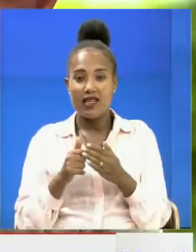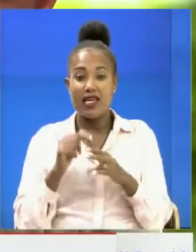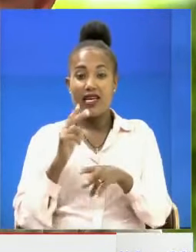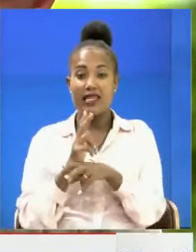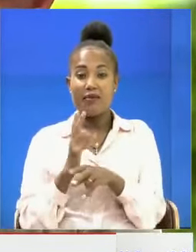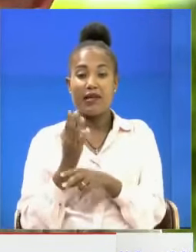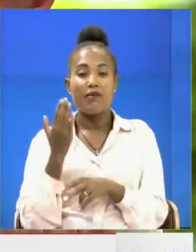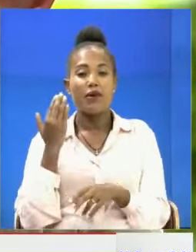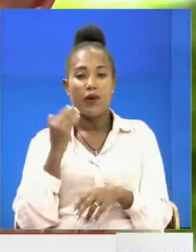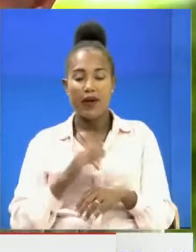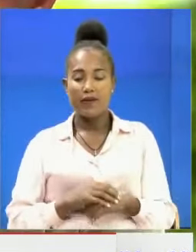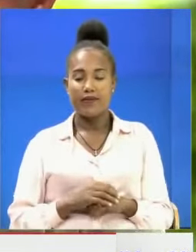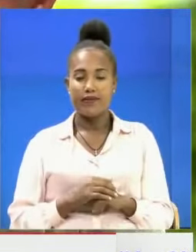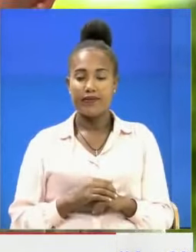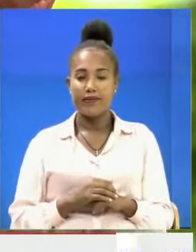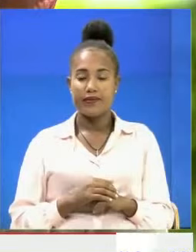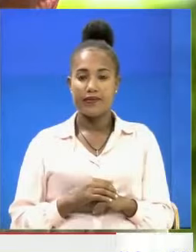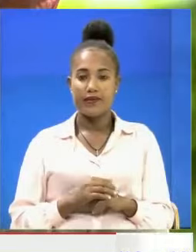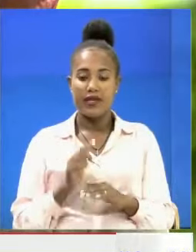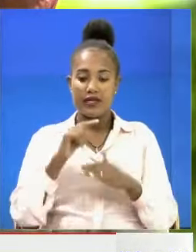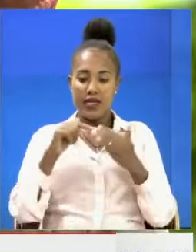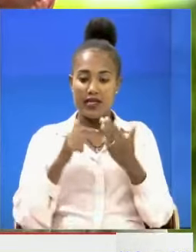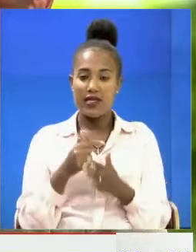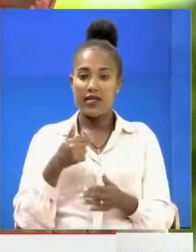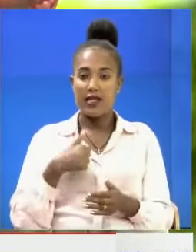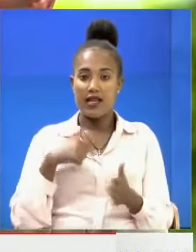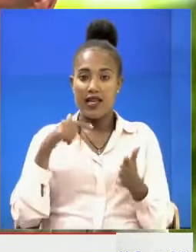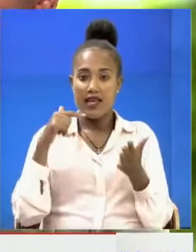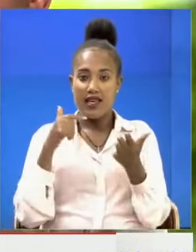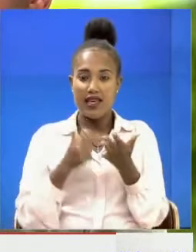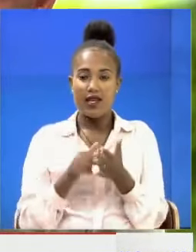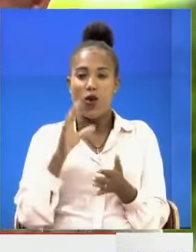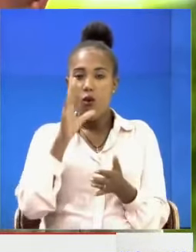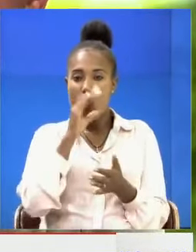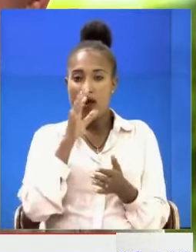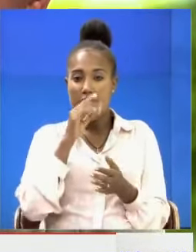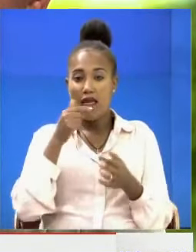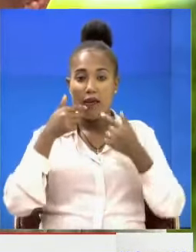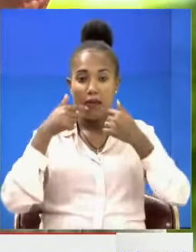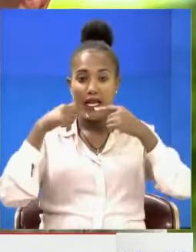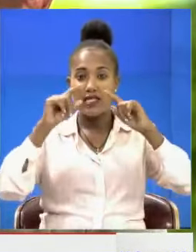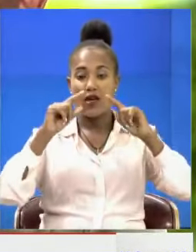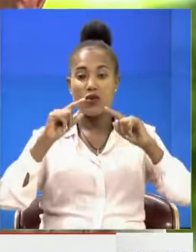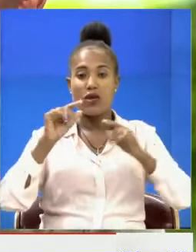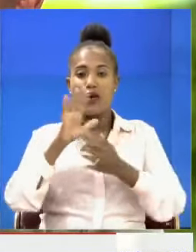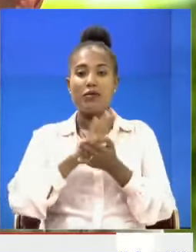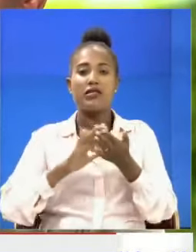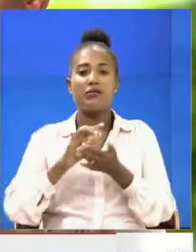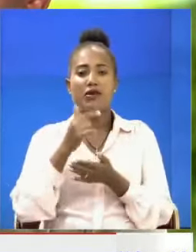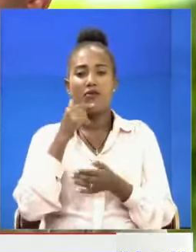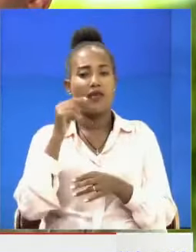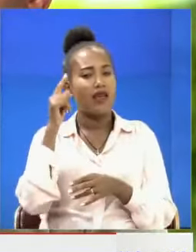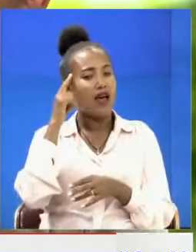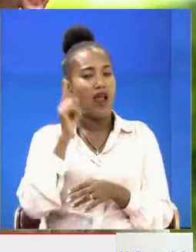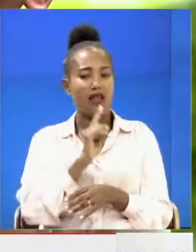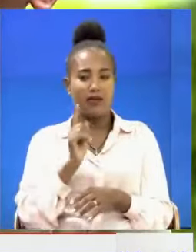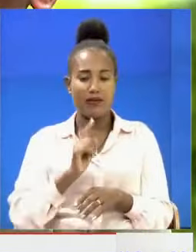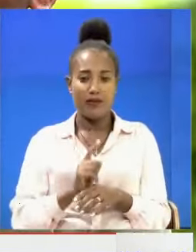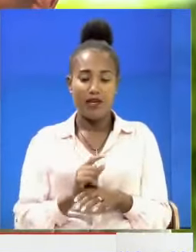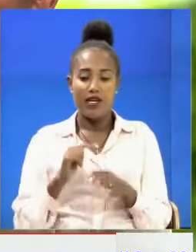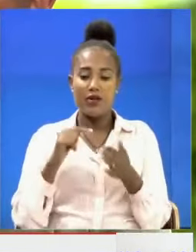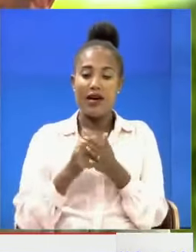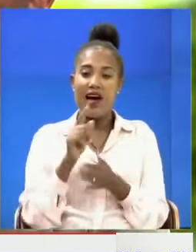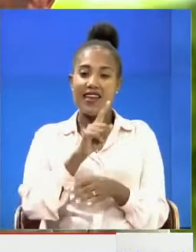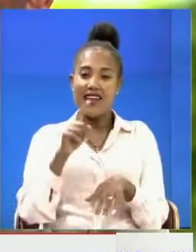ነበር ወይ? ስለዚህ ለእኔ ይሄ ወሬ መነዛቱ የሚያሸብር ነው ብዬ አላስብም። እንደውም